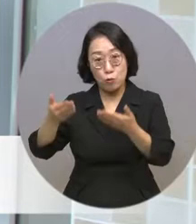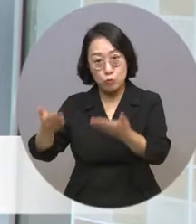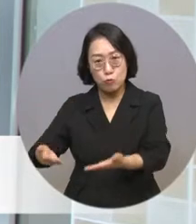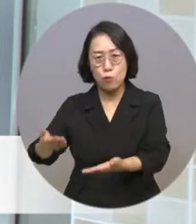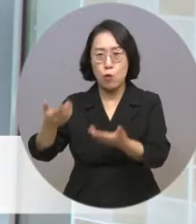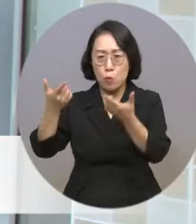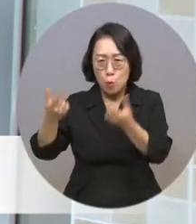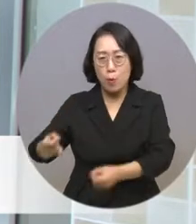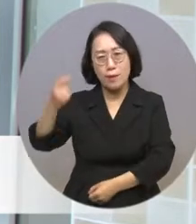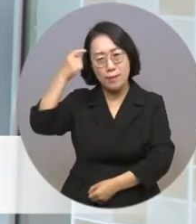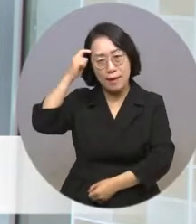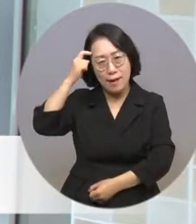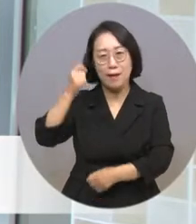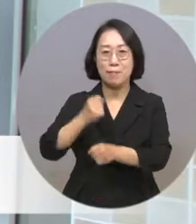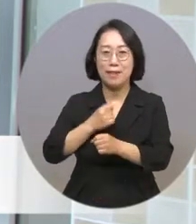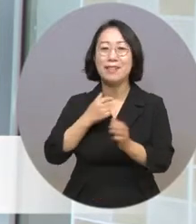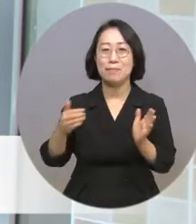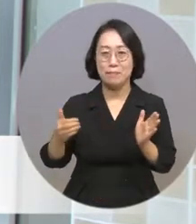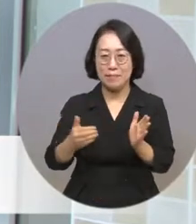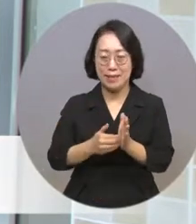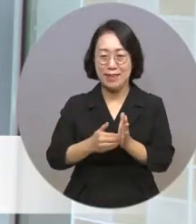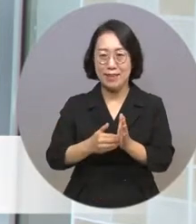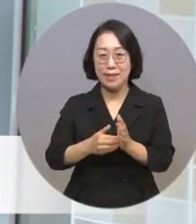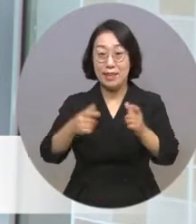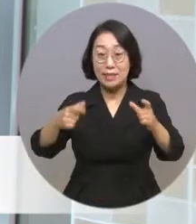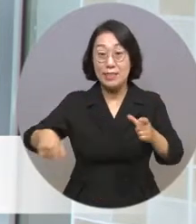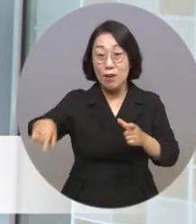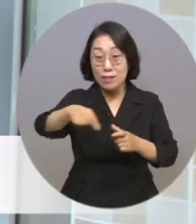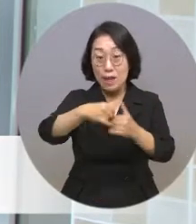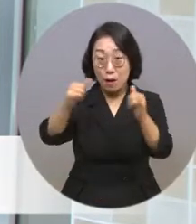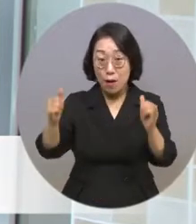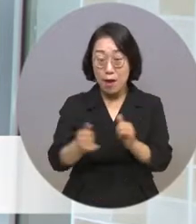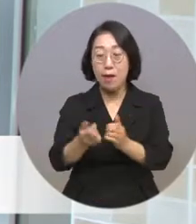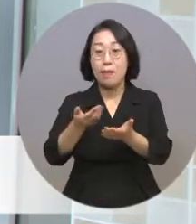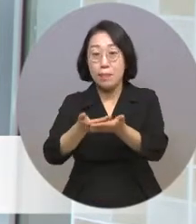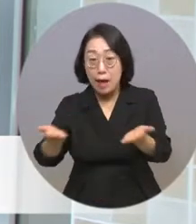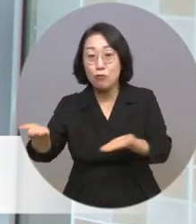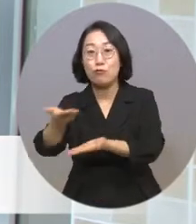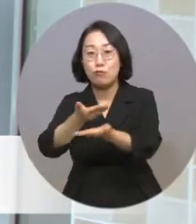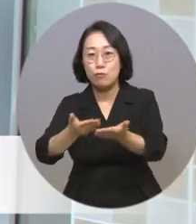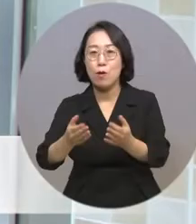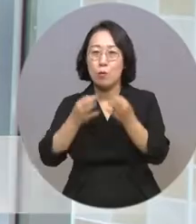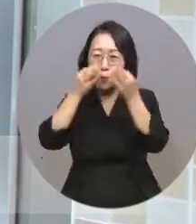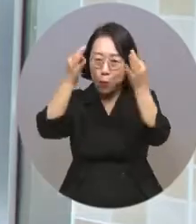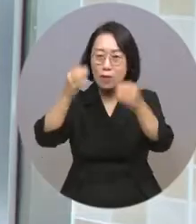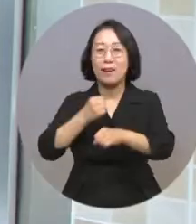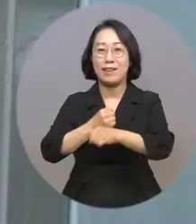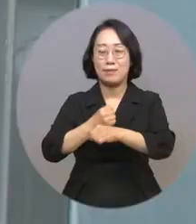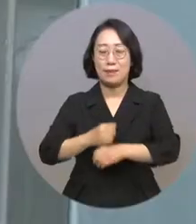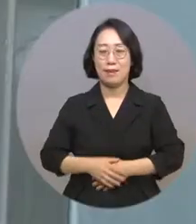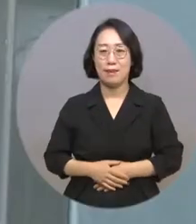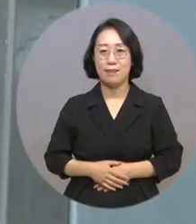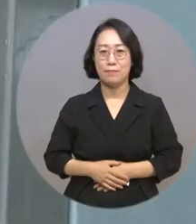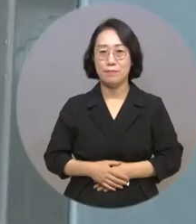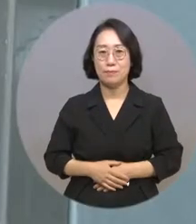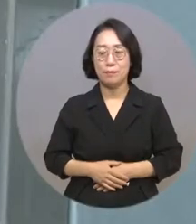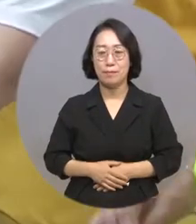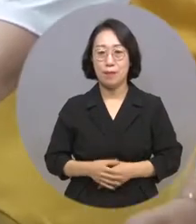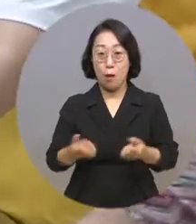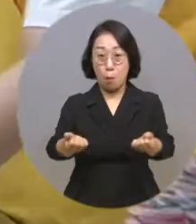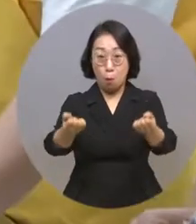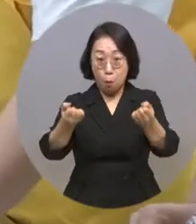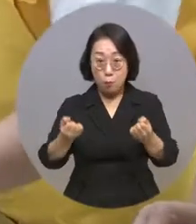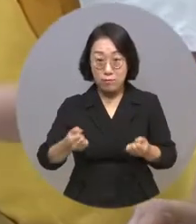생각으로 만들어보았습니다. 지역사회와 같이 나눔 봉사 더 열심히 한번 해보도록 하겠습니다. 5분 안에서